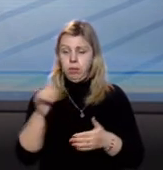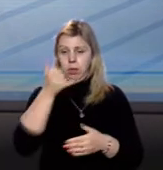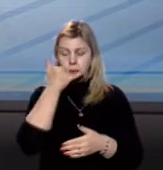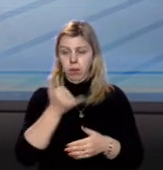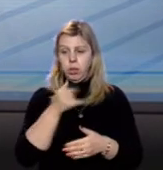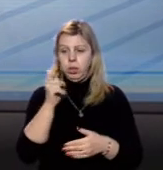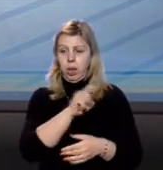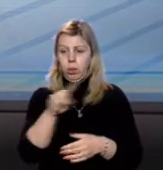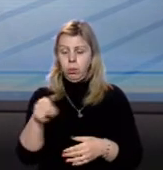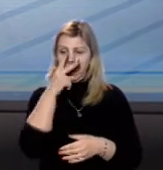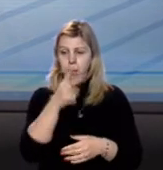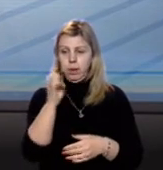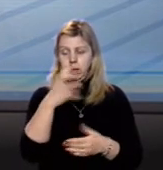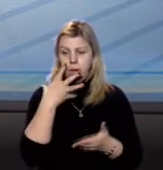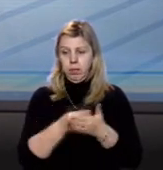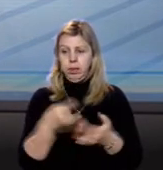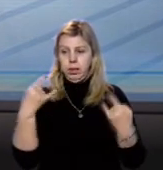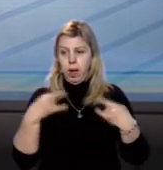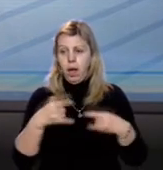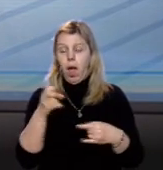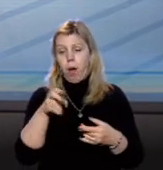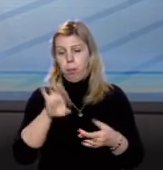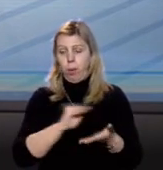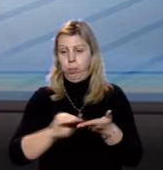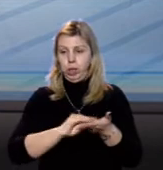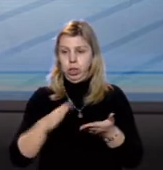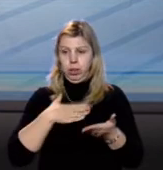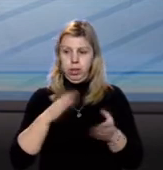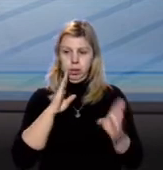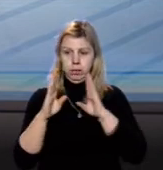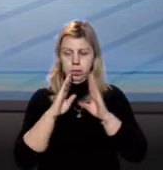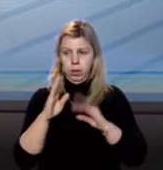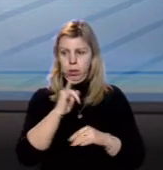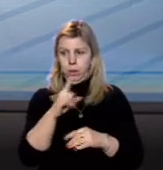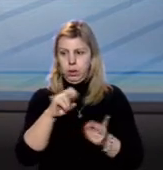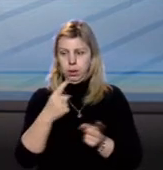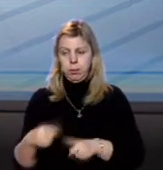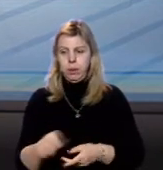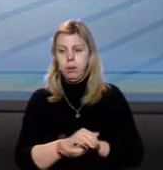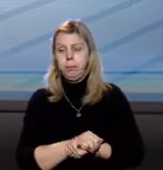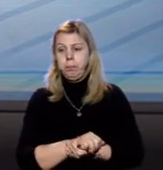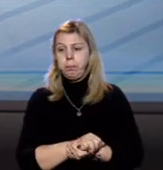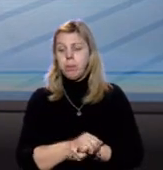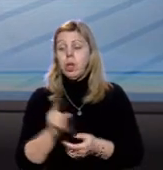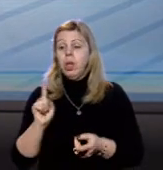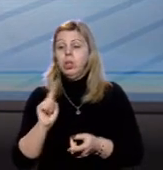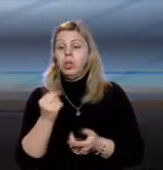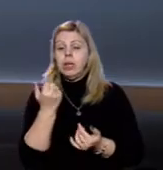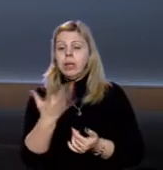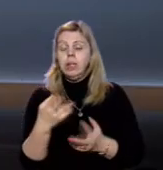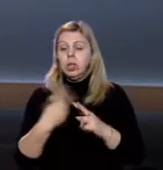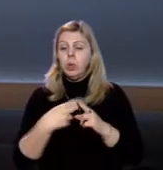телефонуйте за номерами, що бачите на власних екранах, або пишіть на нашій офіційній сторінці у Фейсбуці. Щодо